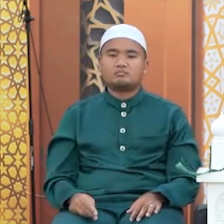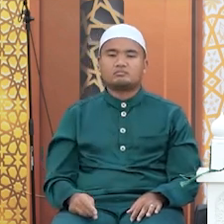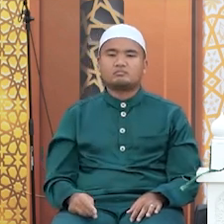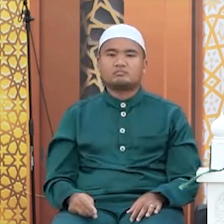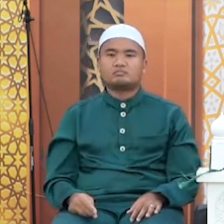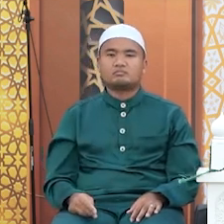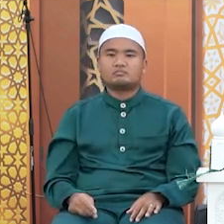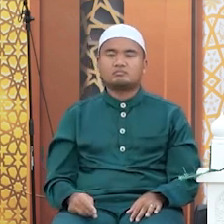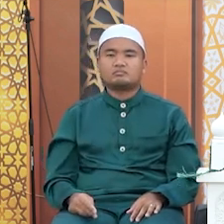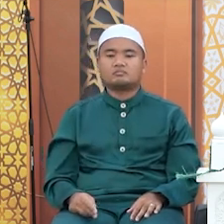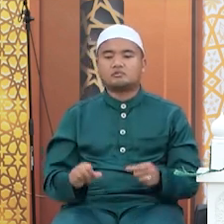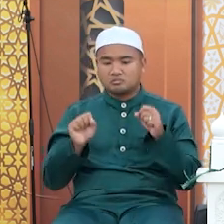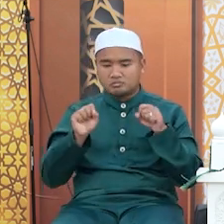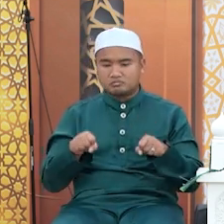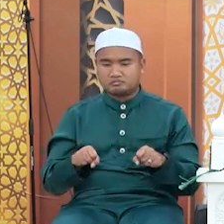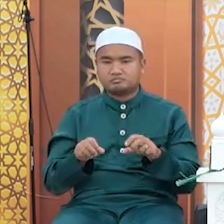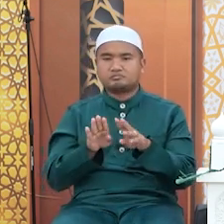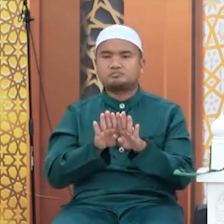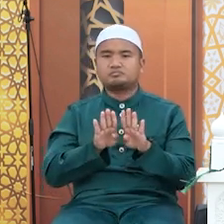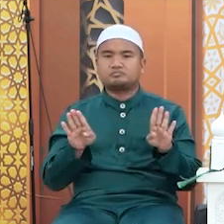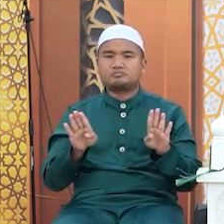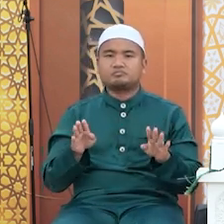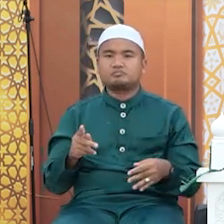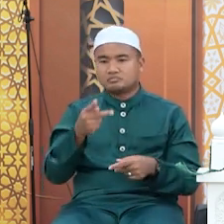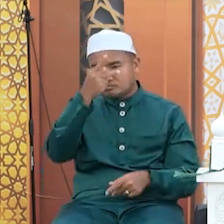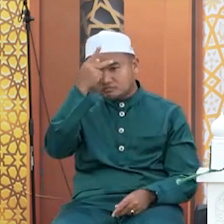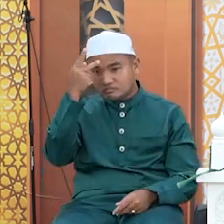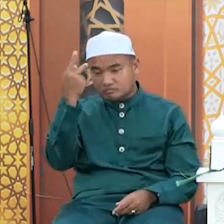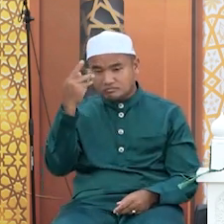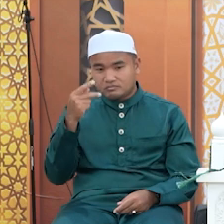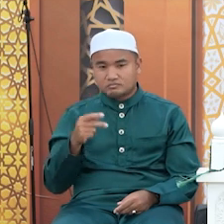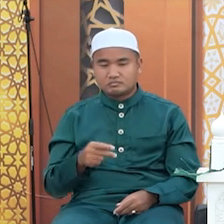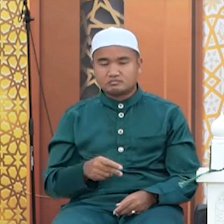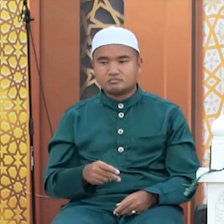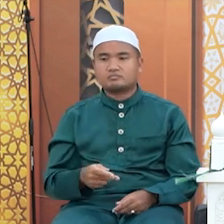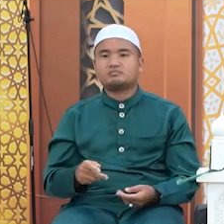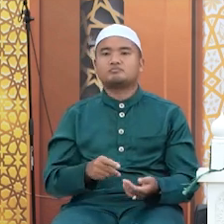berbuka kerana sebab-sebab tertentu. Sebagai contoh sakit.